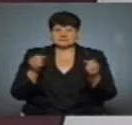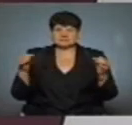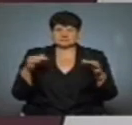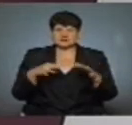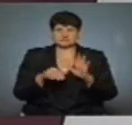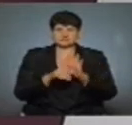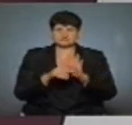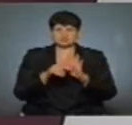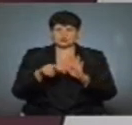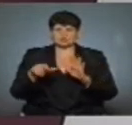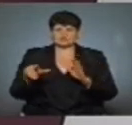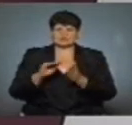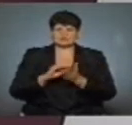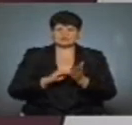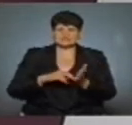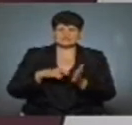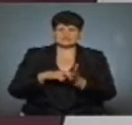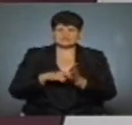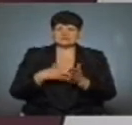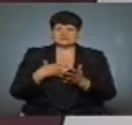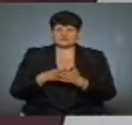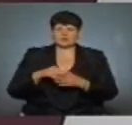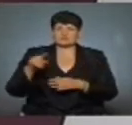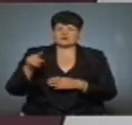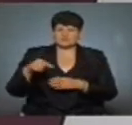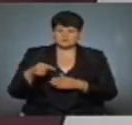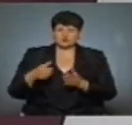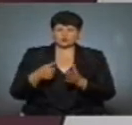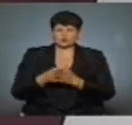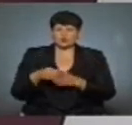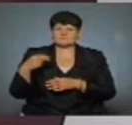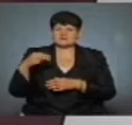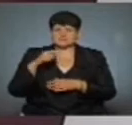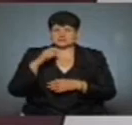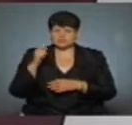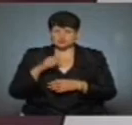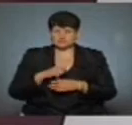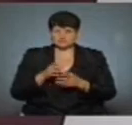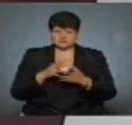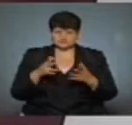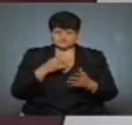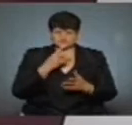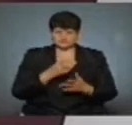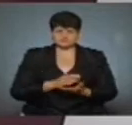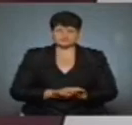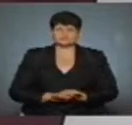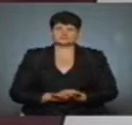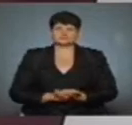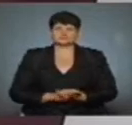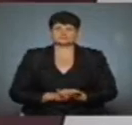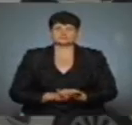зібралися шестеро людей. Вони написали листа зі своїми вимогами до президента України. Більше про це розповість Діана